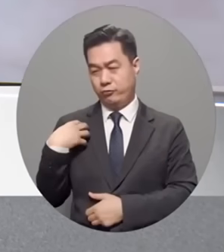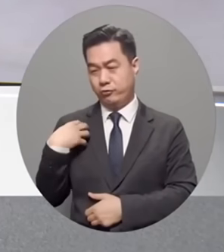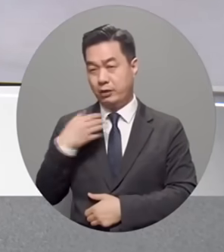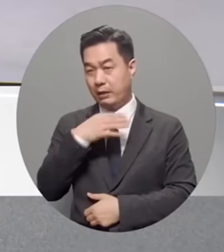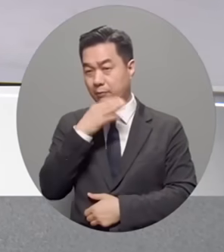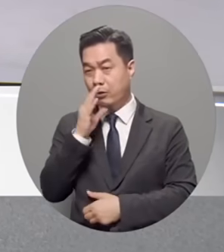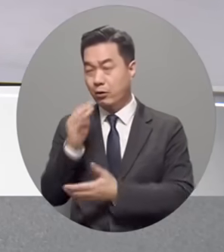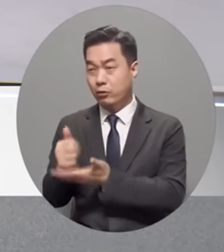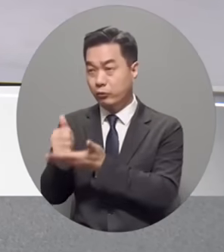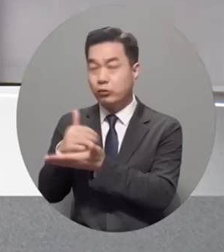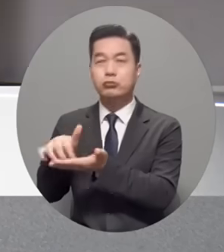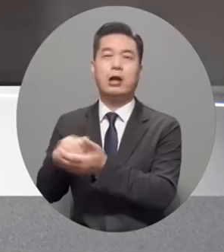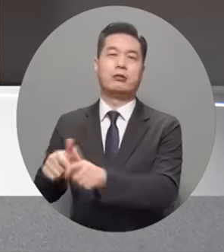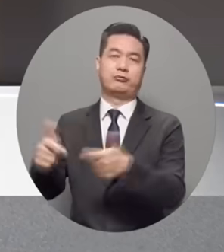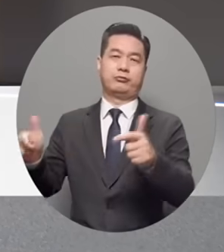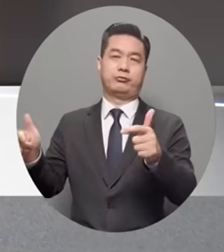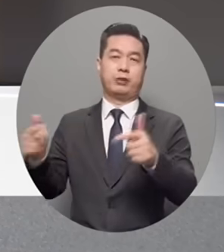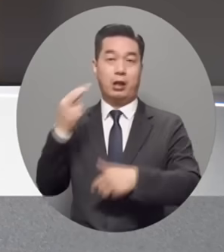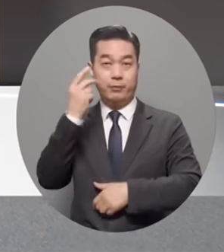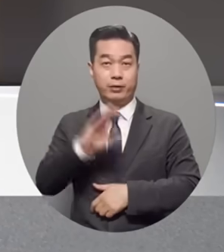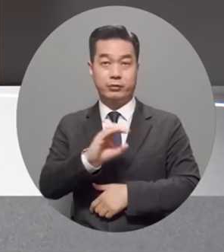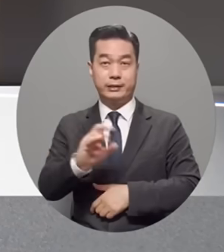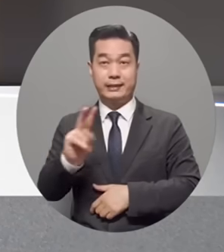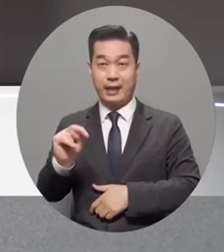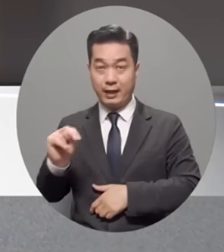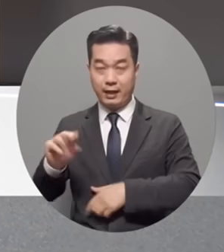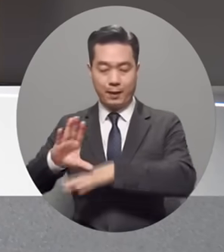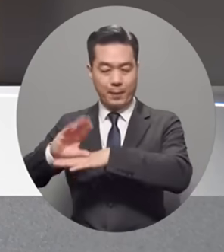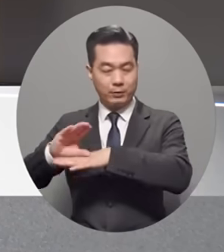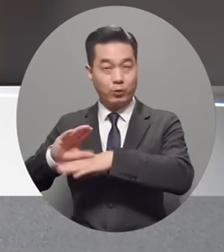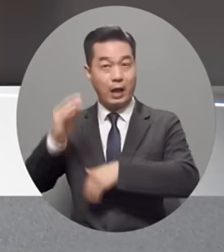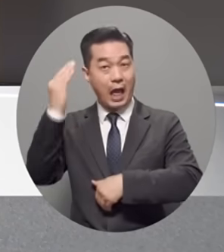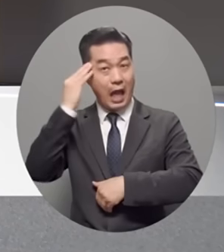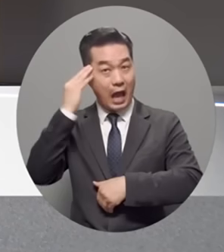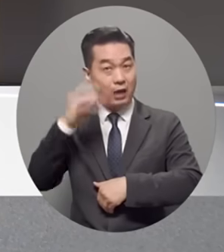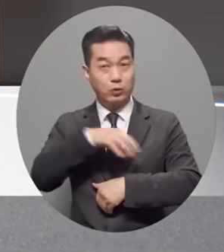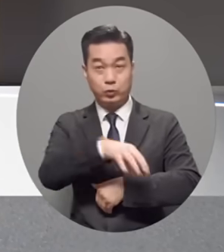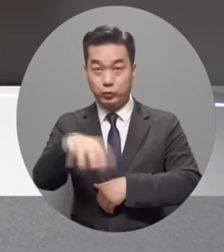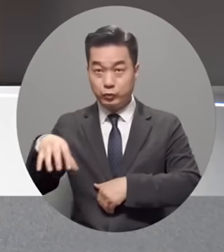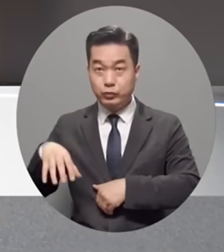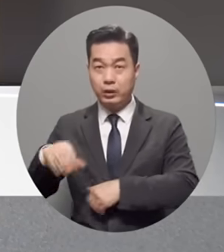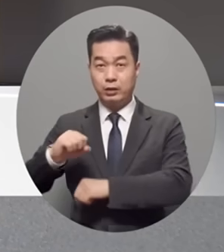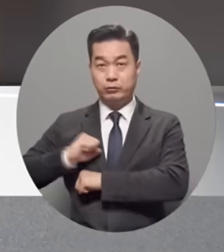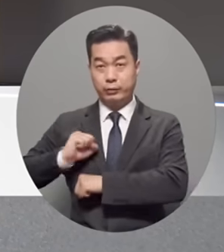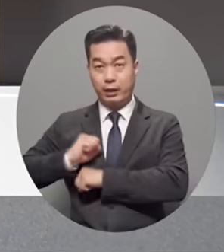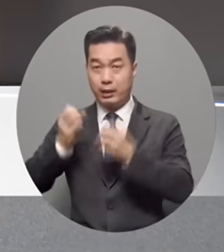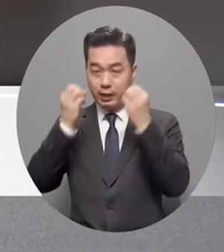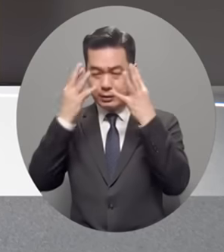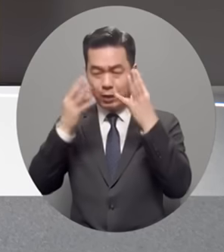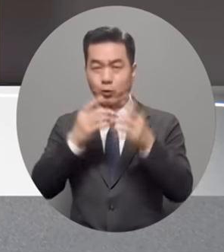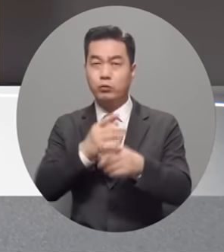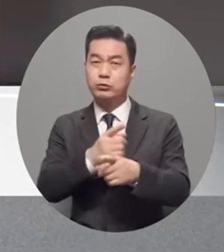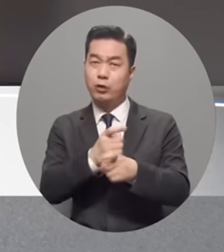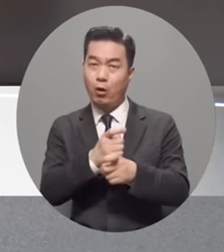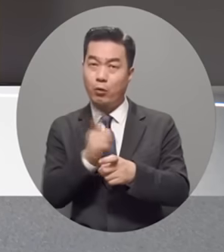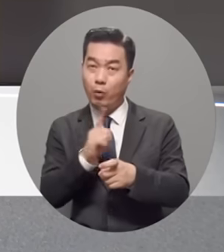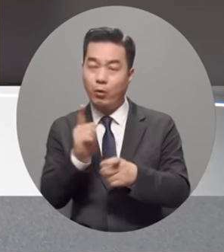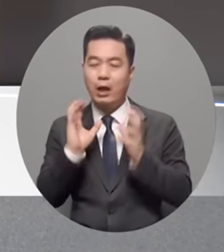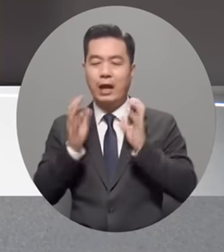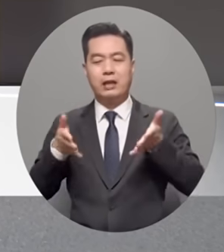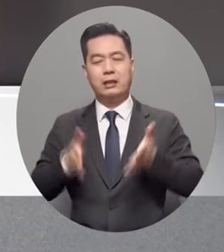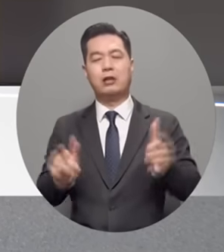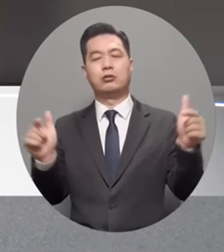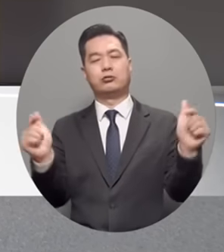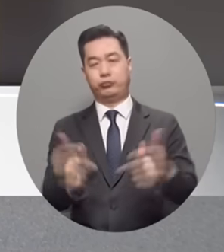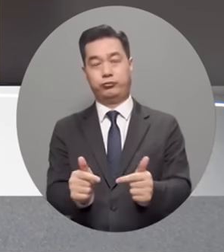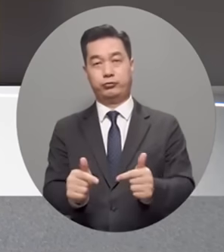CNN 방송은 지난 연말 기사에서 한국군의 새로운 적으로 최악의 저출생을 꼽기도 했습니다. 매년 20만